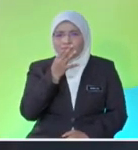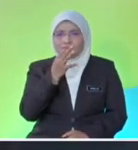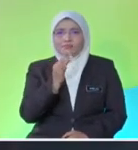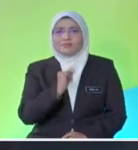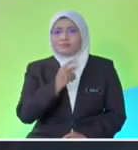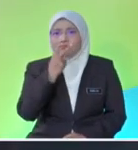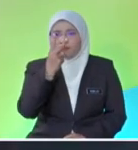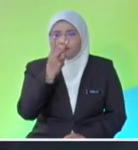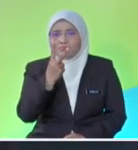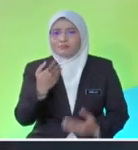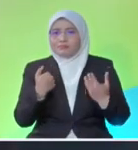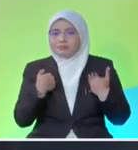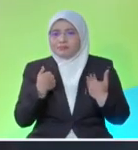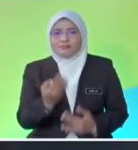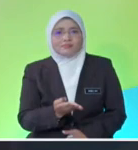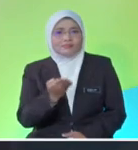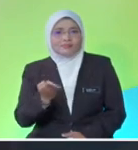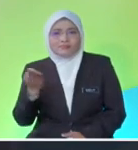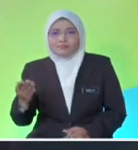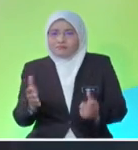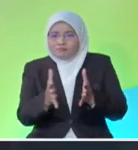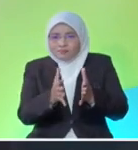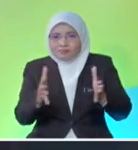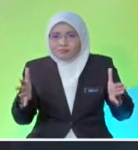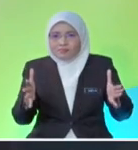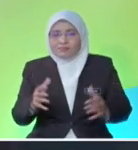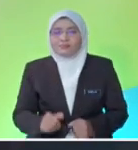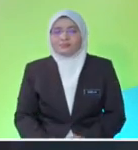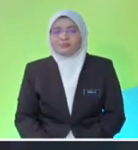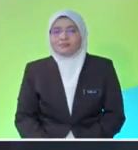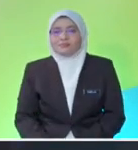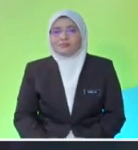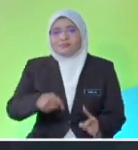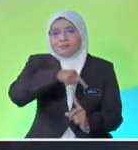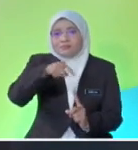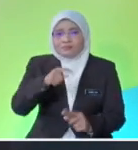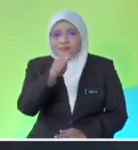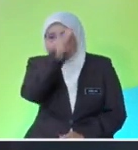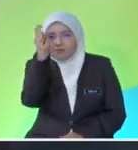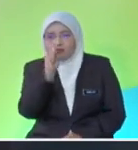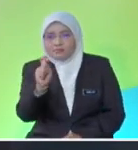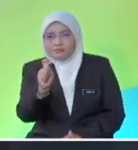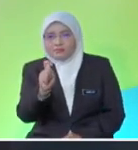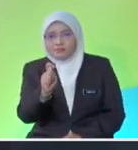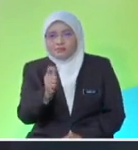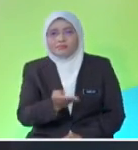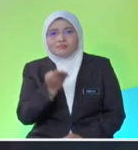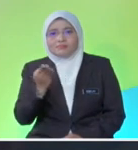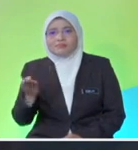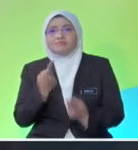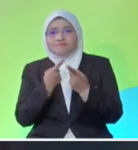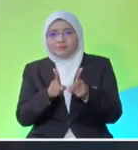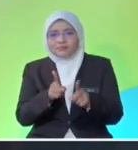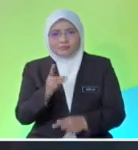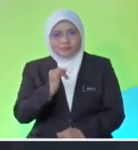yang besar. Benda yang besar? Dahlah bunyi pelik, besar. Lepas tu bila ditanya, dia kata dia bergerak ke hadapan dan tidak bergerak